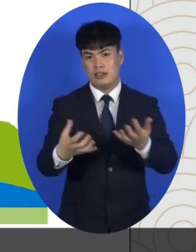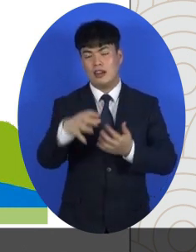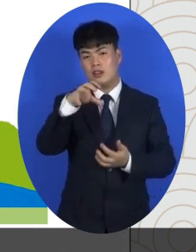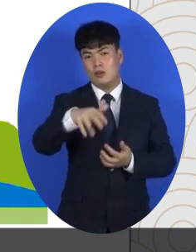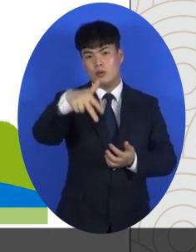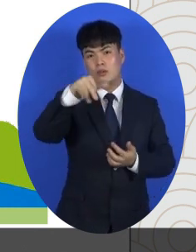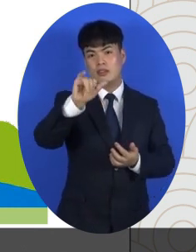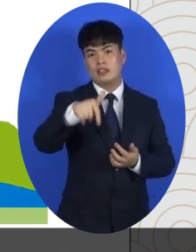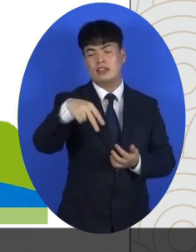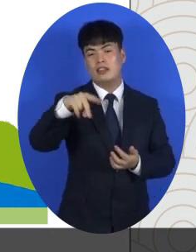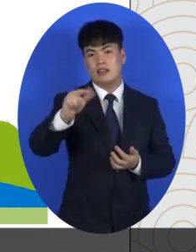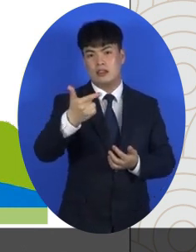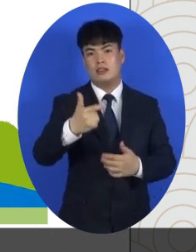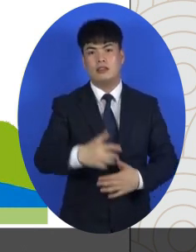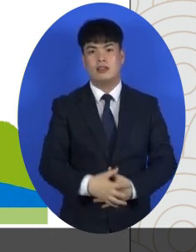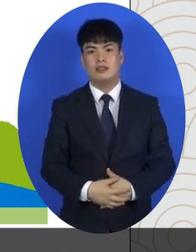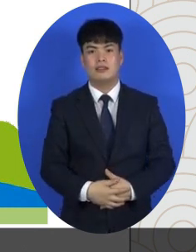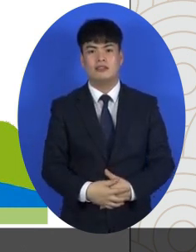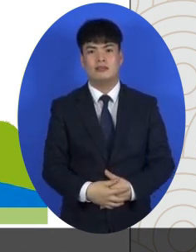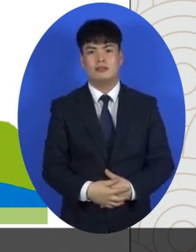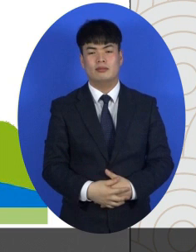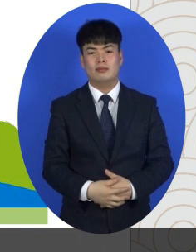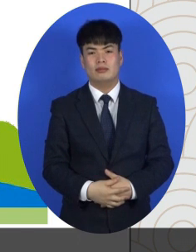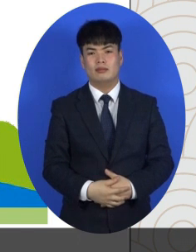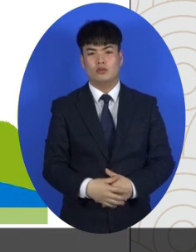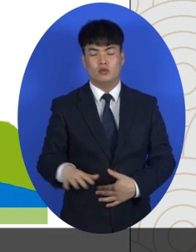서북구 직산읍입니다.